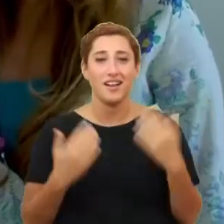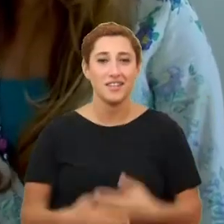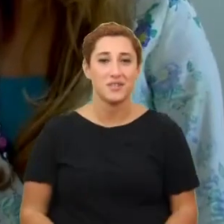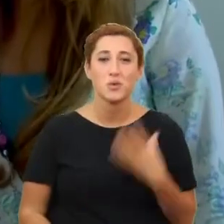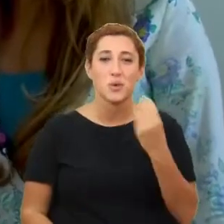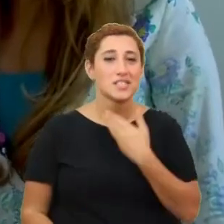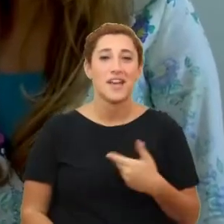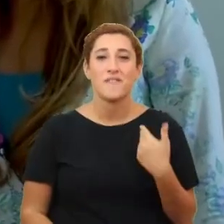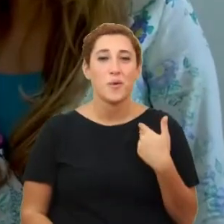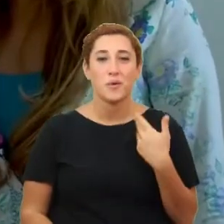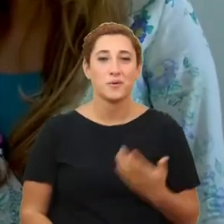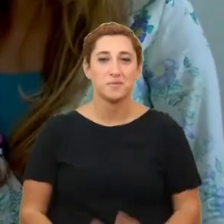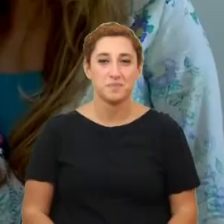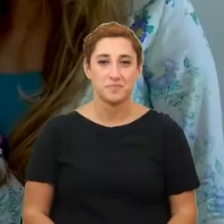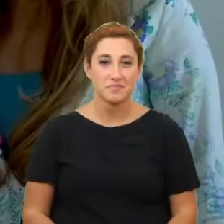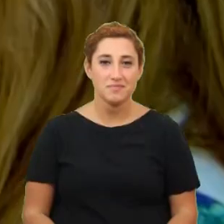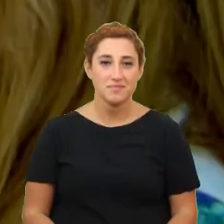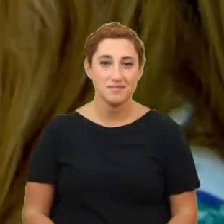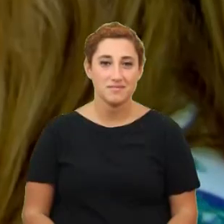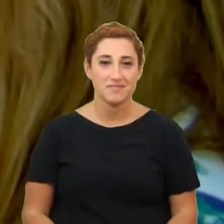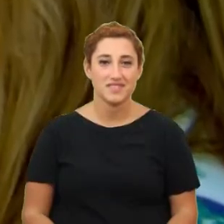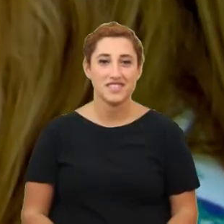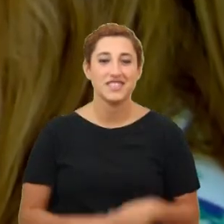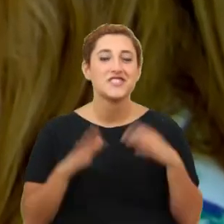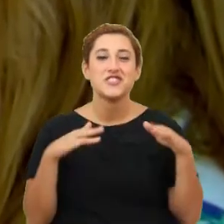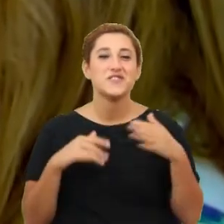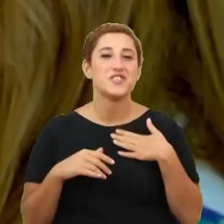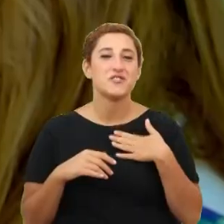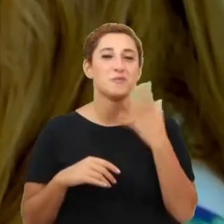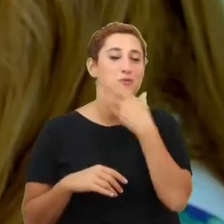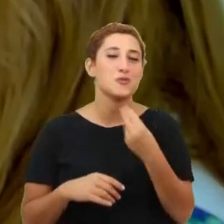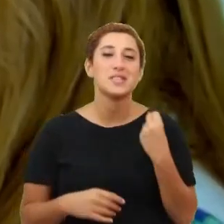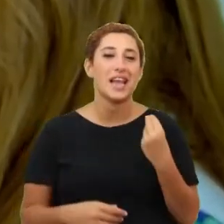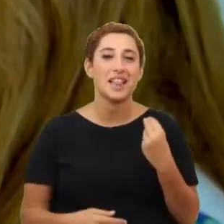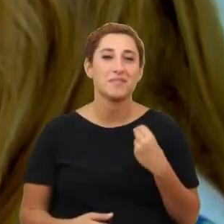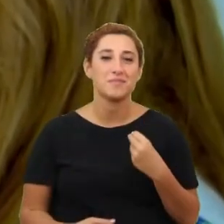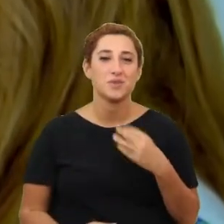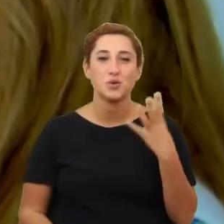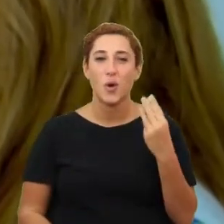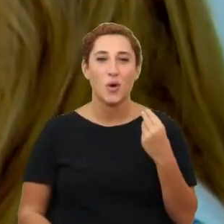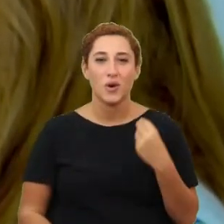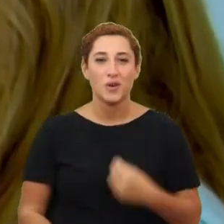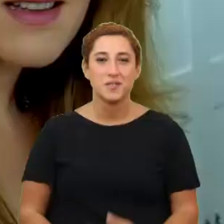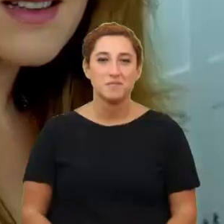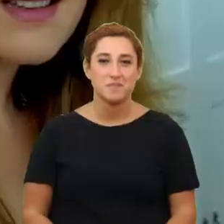Allah, çok seviyorum. Civcivim güzelim, çok...